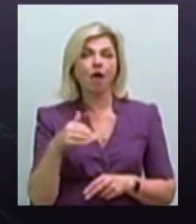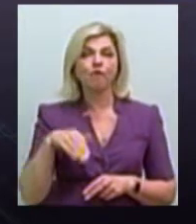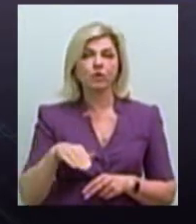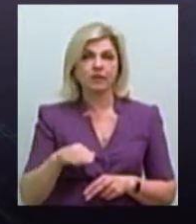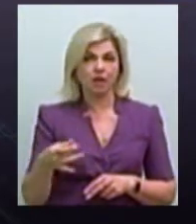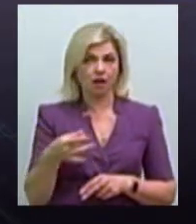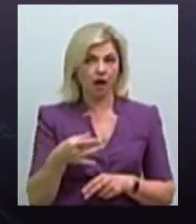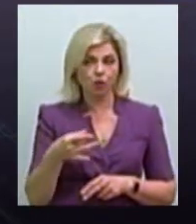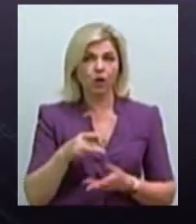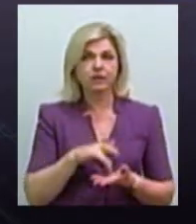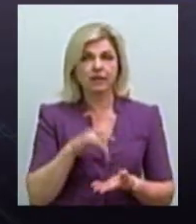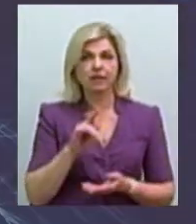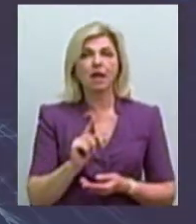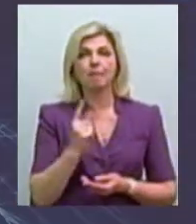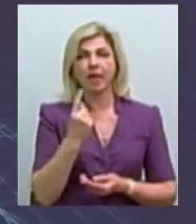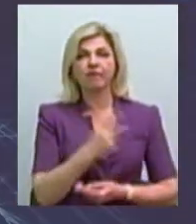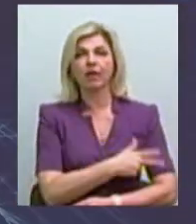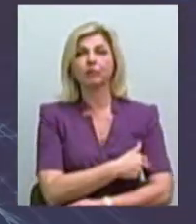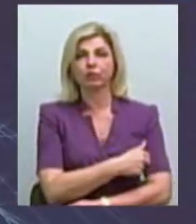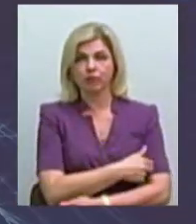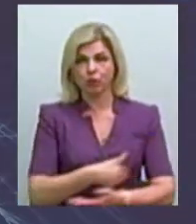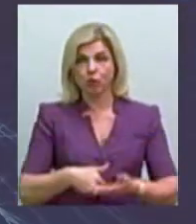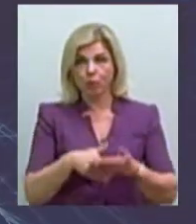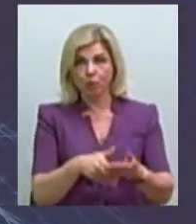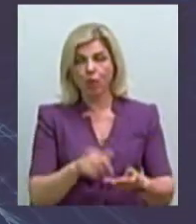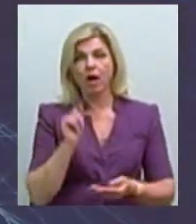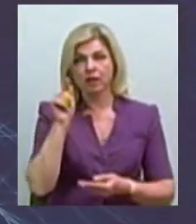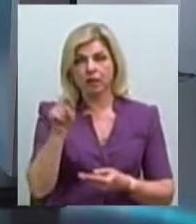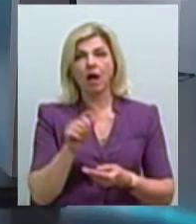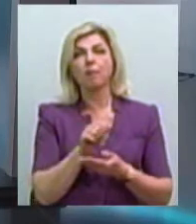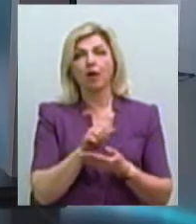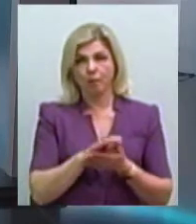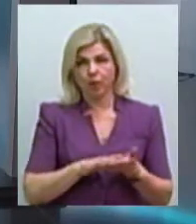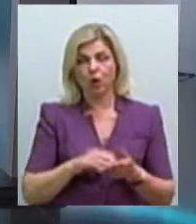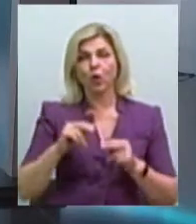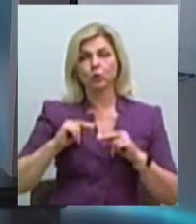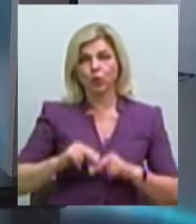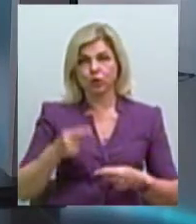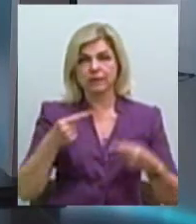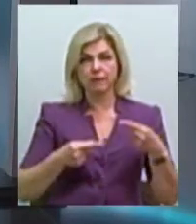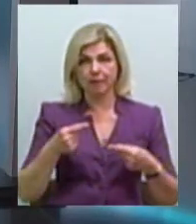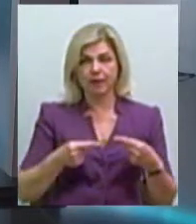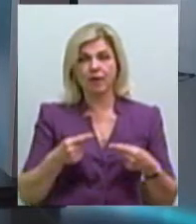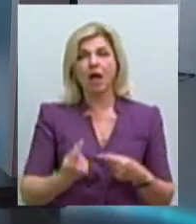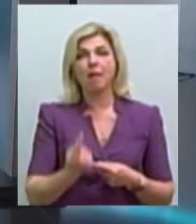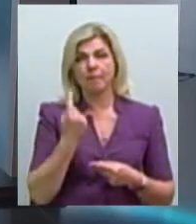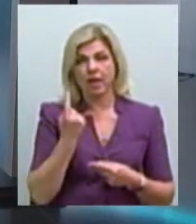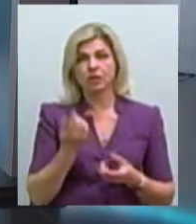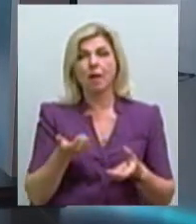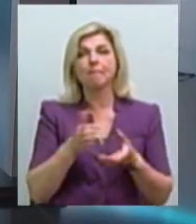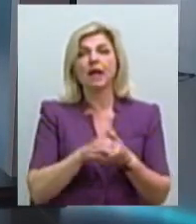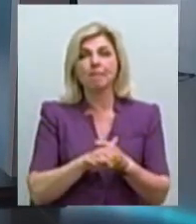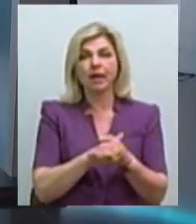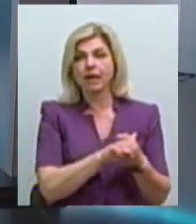району, центр первинної медико-санітарної допомоги. Там зараз триває колективний трудовий спір. І перша примирна